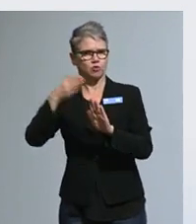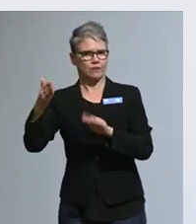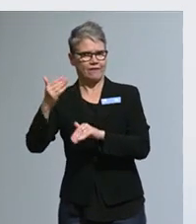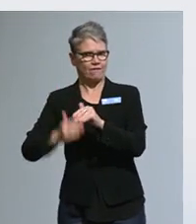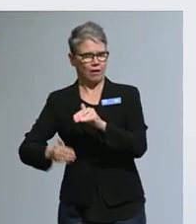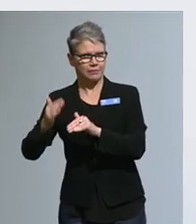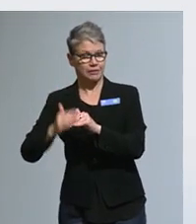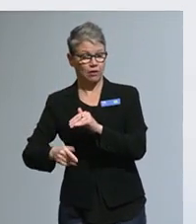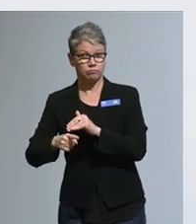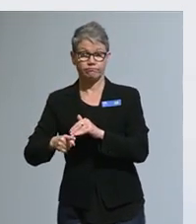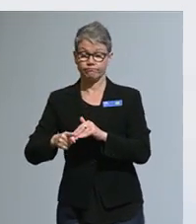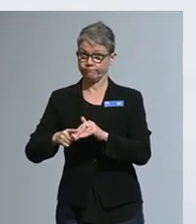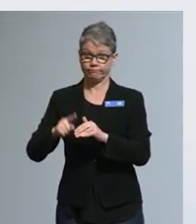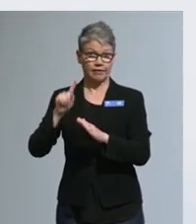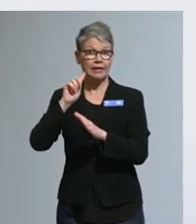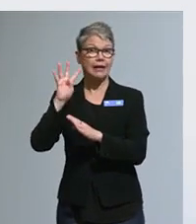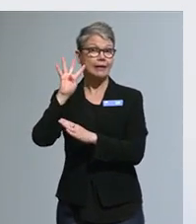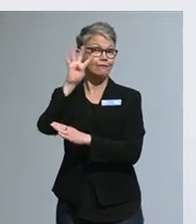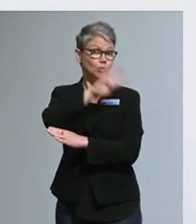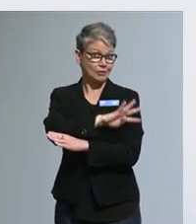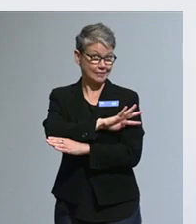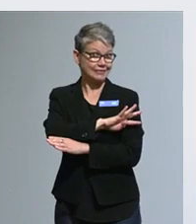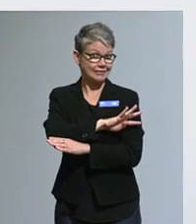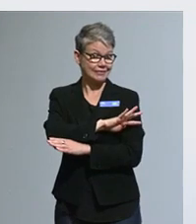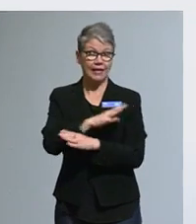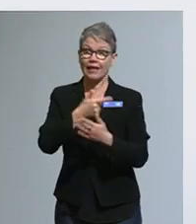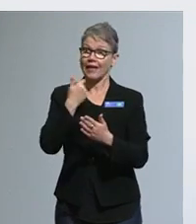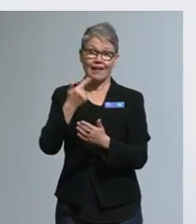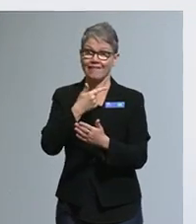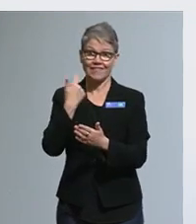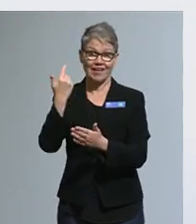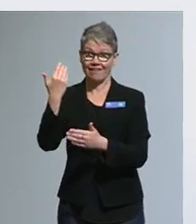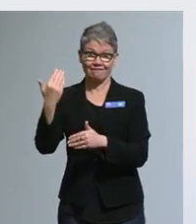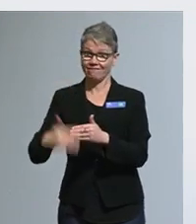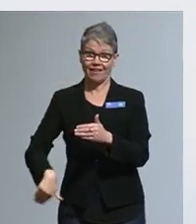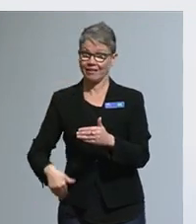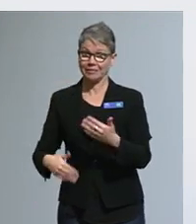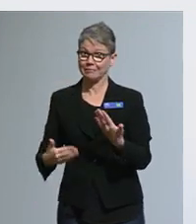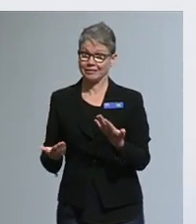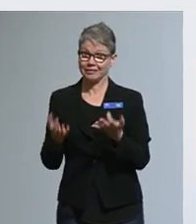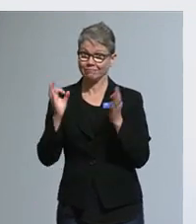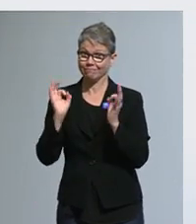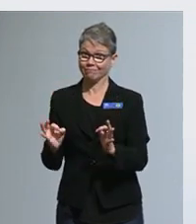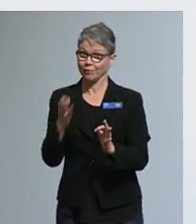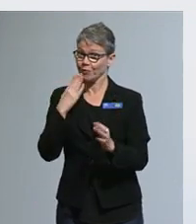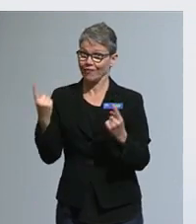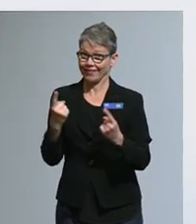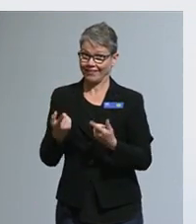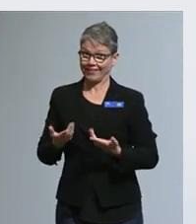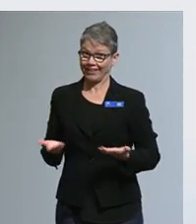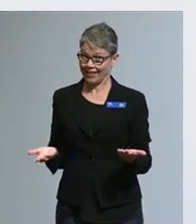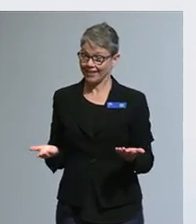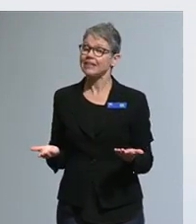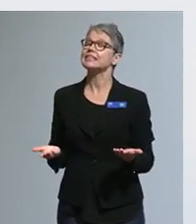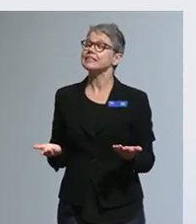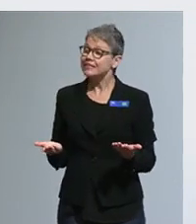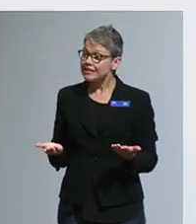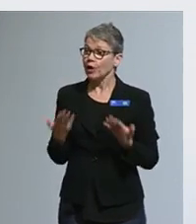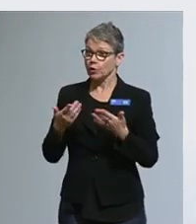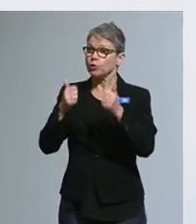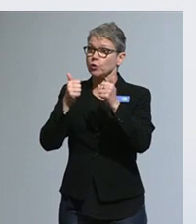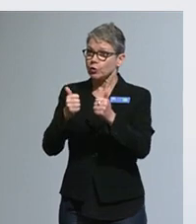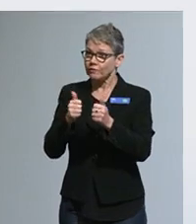valmistelu, niin siitä on nyt 4 vuotta aikaa, ja vieläkään ei olla kovin hyvässä mallissa. Eli tämä on meidän